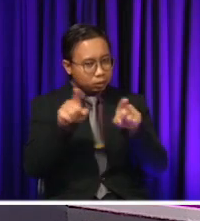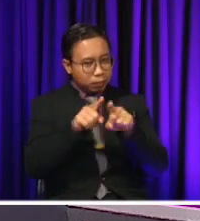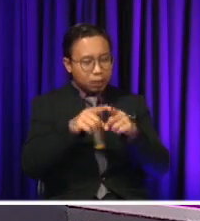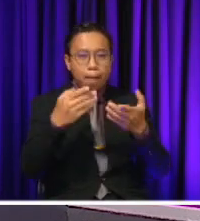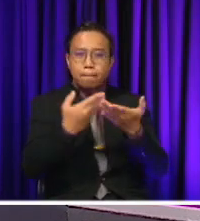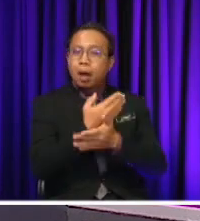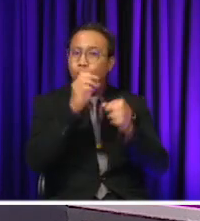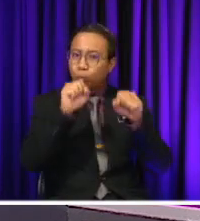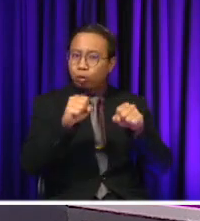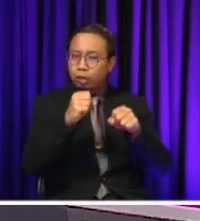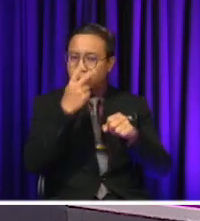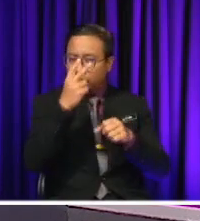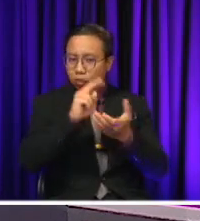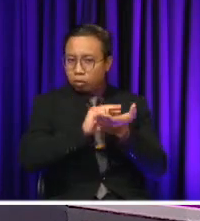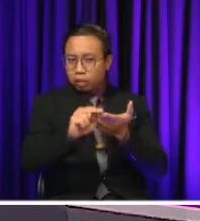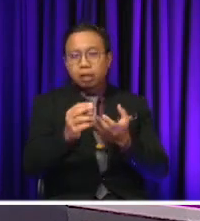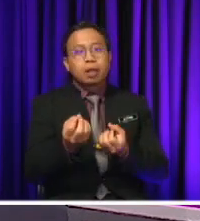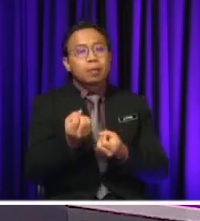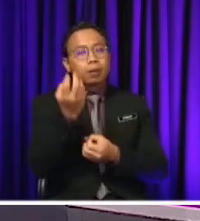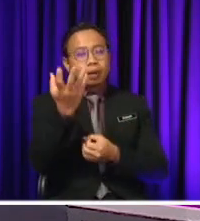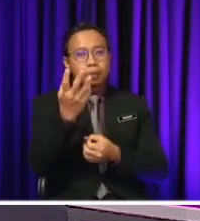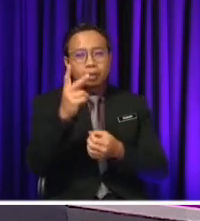menilai berapa quantity